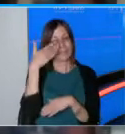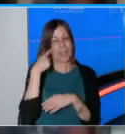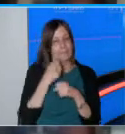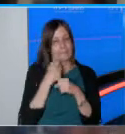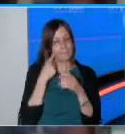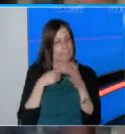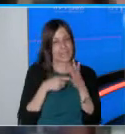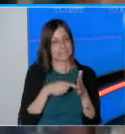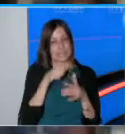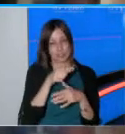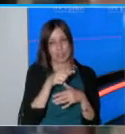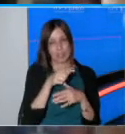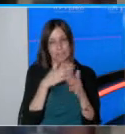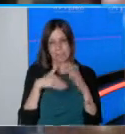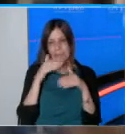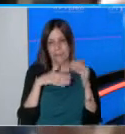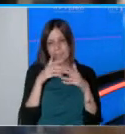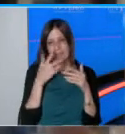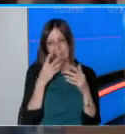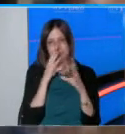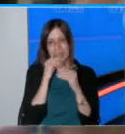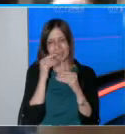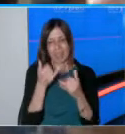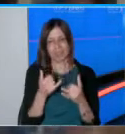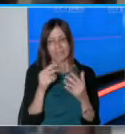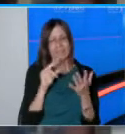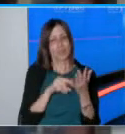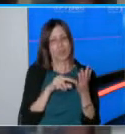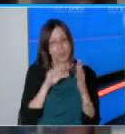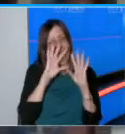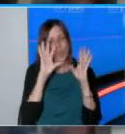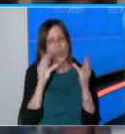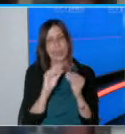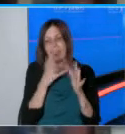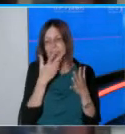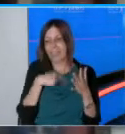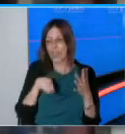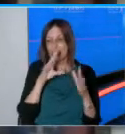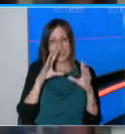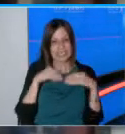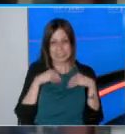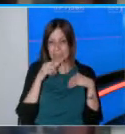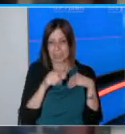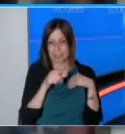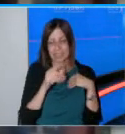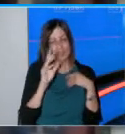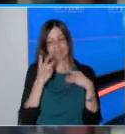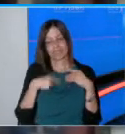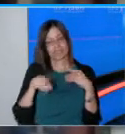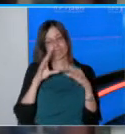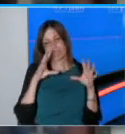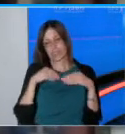מייצגת אותם, במבנה, עכשיו אני מדבר על, כן. על התמונה הכוללת. אם אנחנו נסכים לזה, אז אנחנו